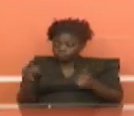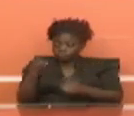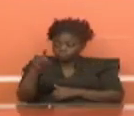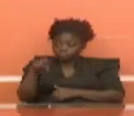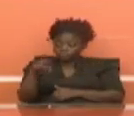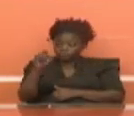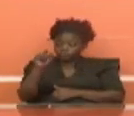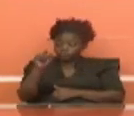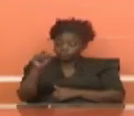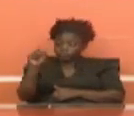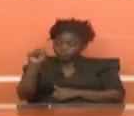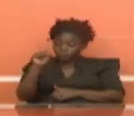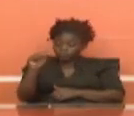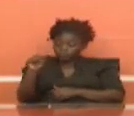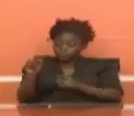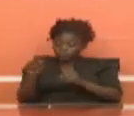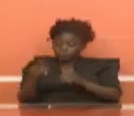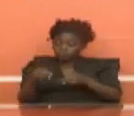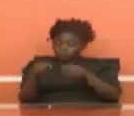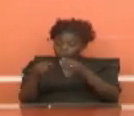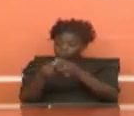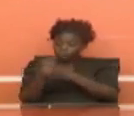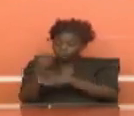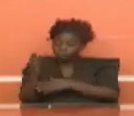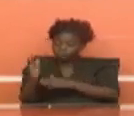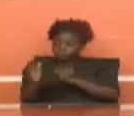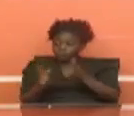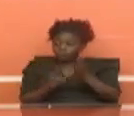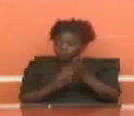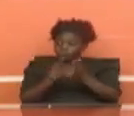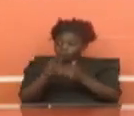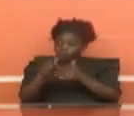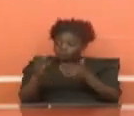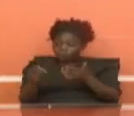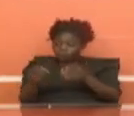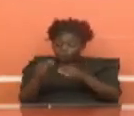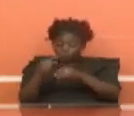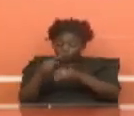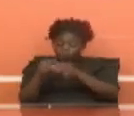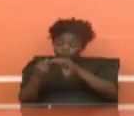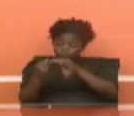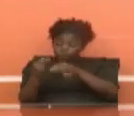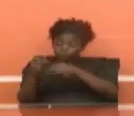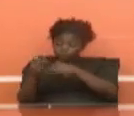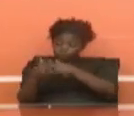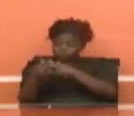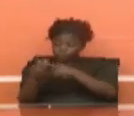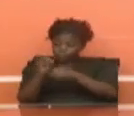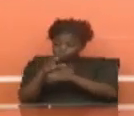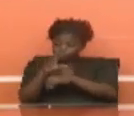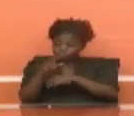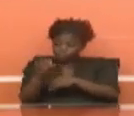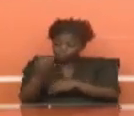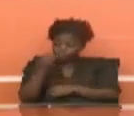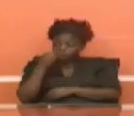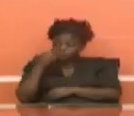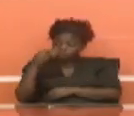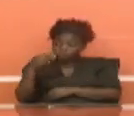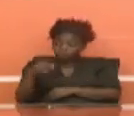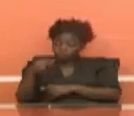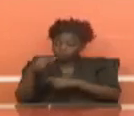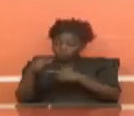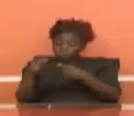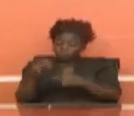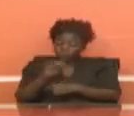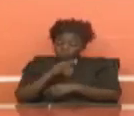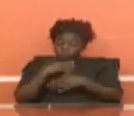zaffe ne tuteekamu ebimera. Gwe yeteekateeka okozesa ennima eno naddala muggalo guno mwe tuli nga tukubirizibwa ennyo okulya enva zino okwongera omubiri